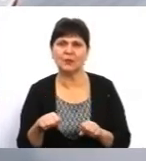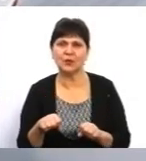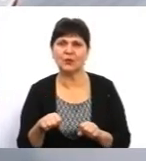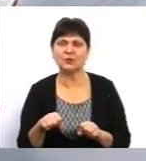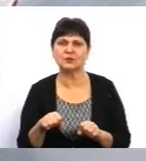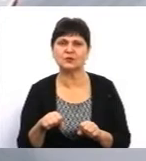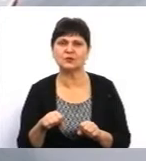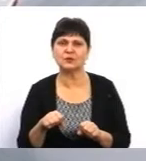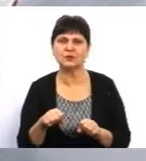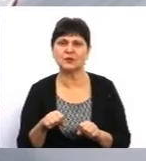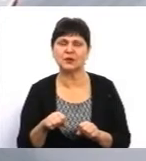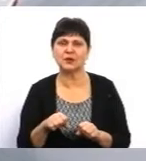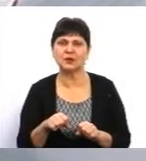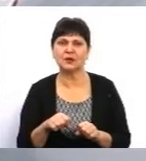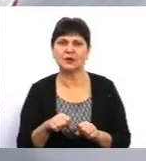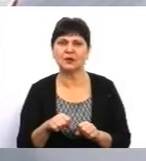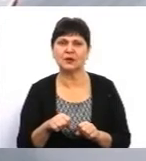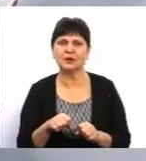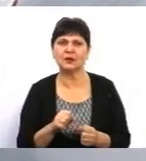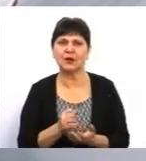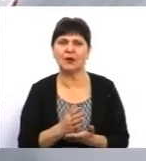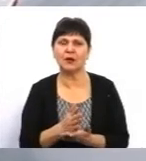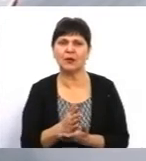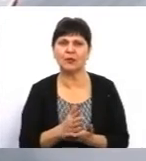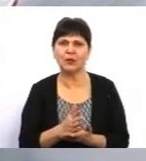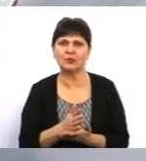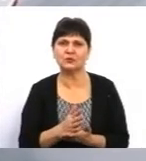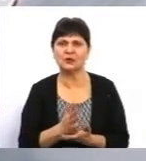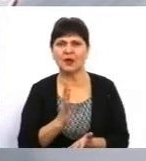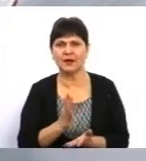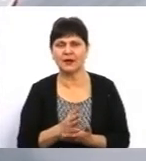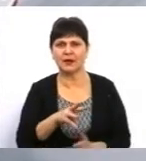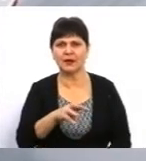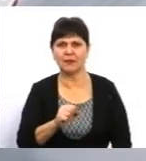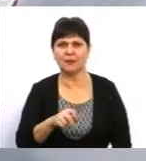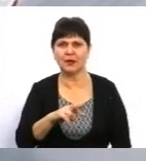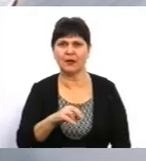оформити послуги на малятко? Представтесь, будь ласка, як вас звати?